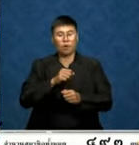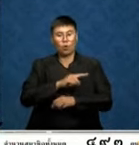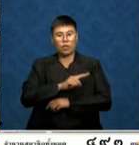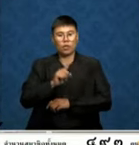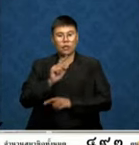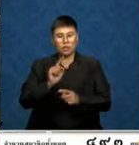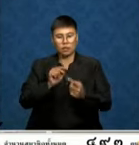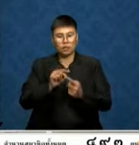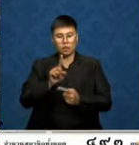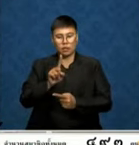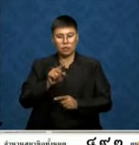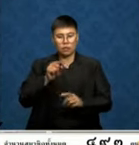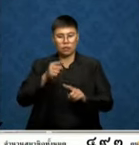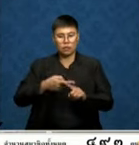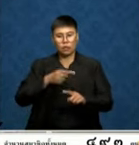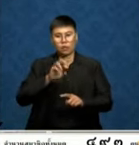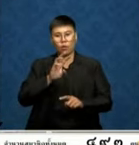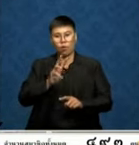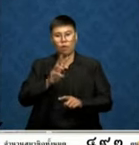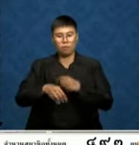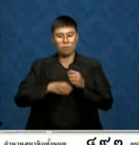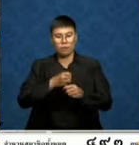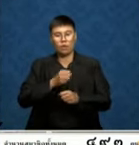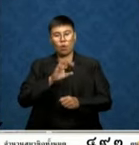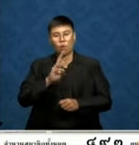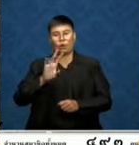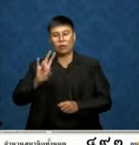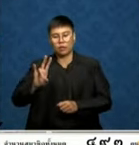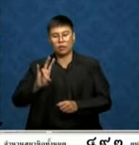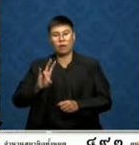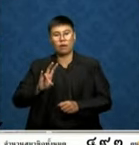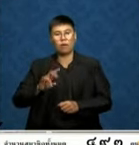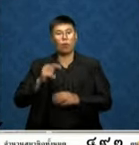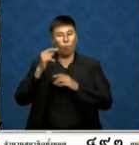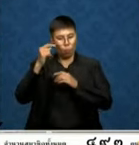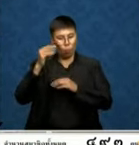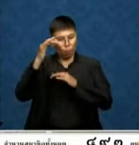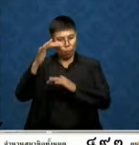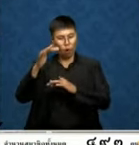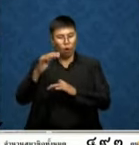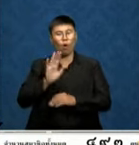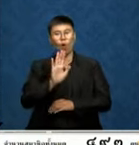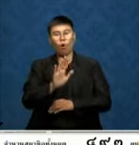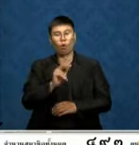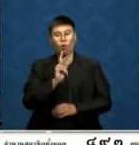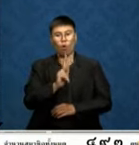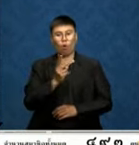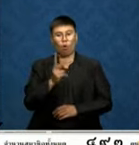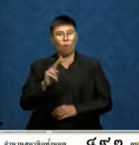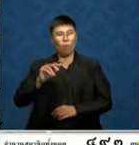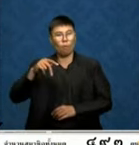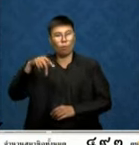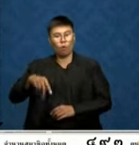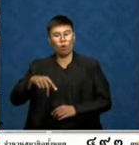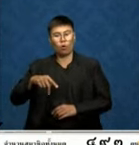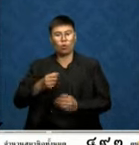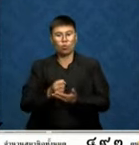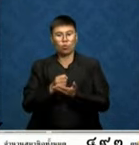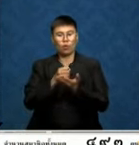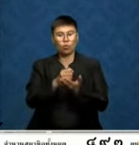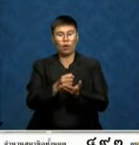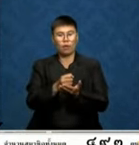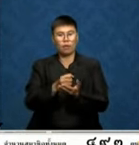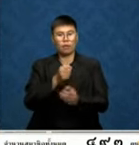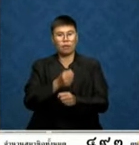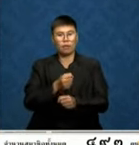าเป็นบุคลากรแห่งความหวังนะครับของกกพ.ที่จะได้มาขับเคลื่อนและทำงานในนามของ